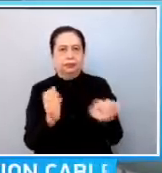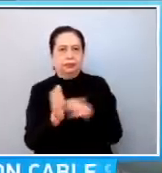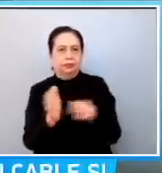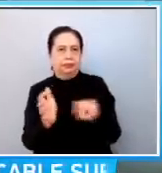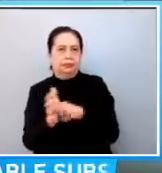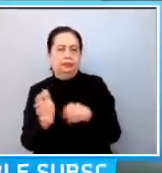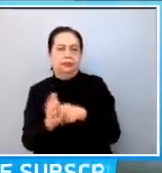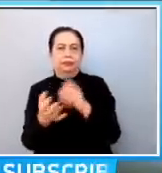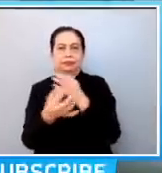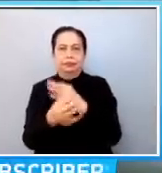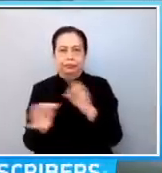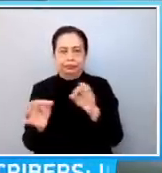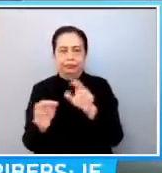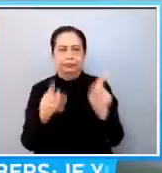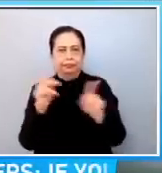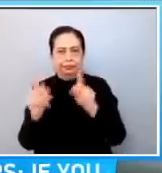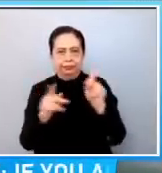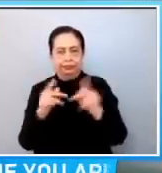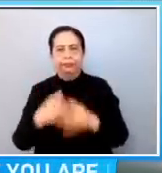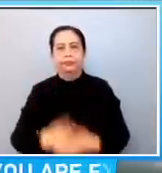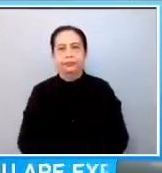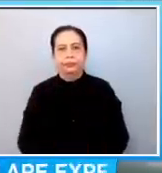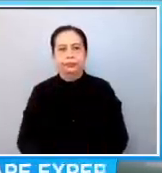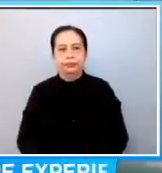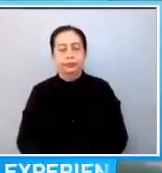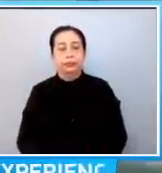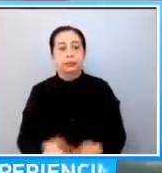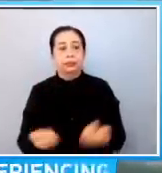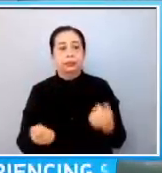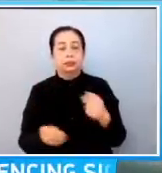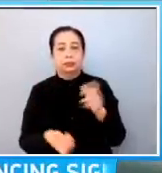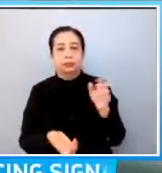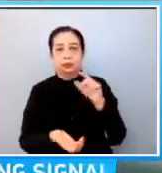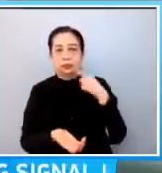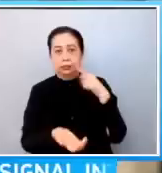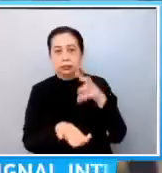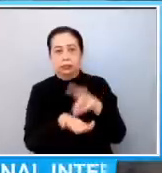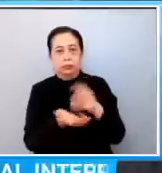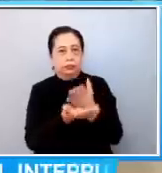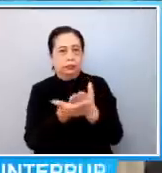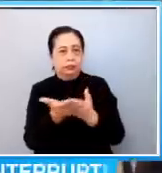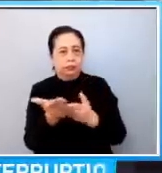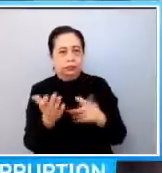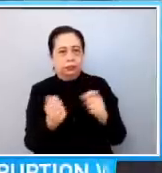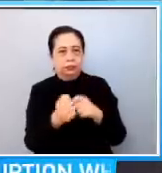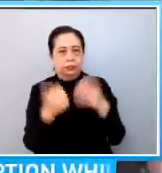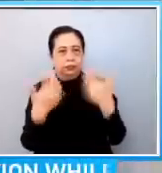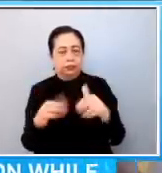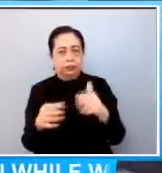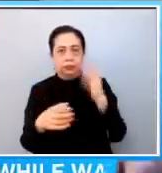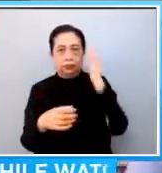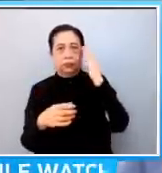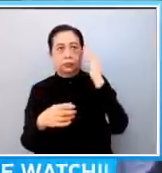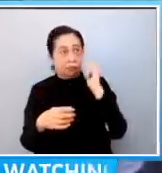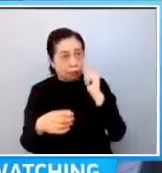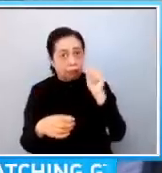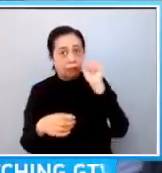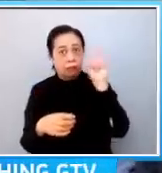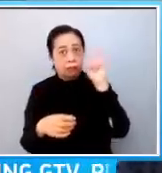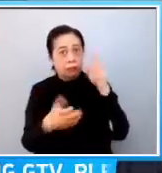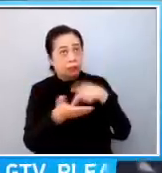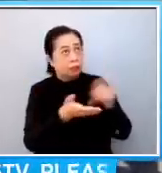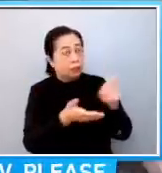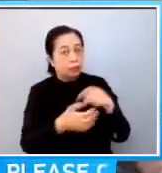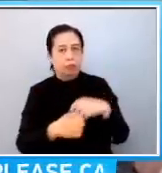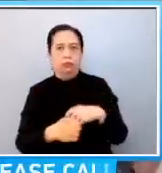ang mga pasahero. Sa Ortigas Station, abutan ng aming team ang ilang mga pasahero na pagkatapos malaman na may bayad na pala ang pasahe sa MRT 3